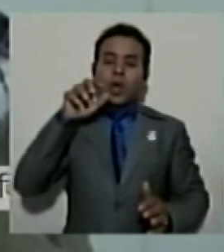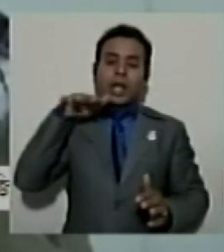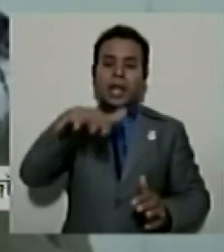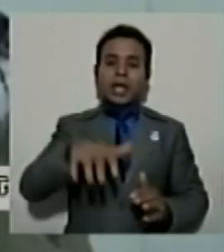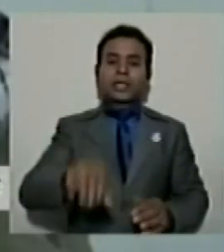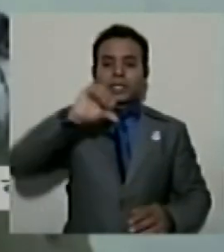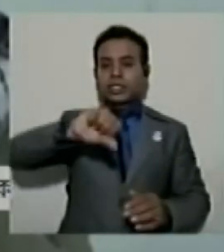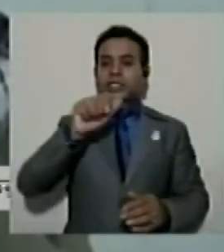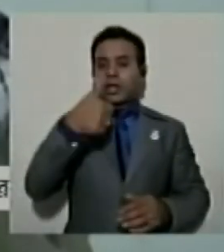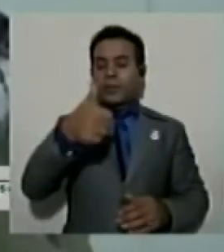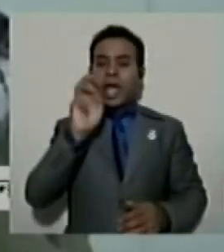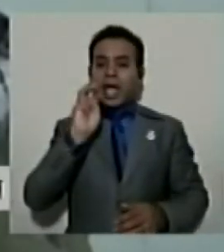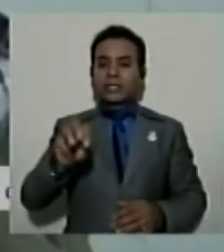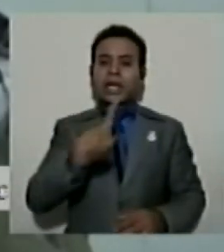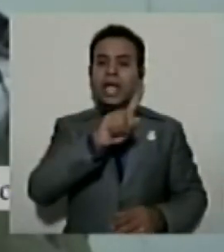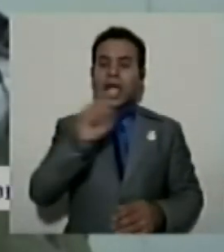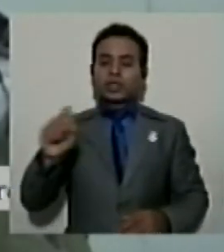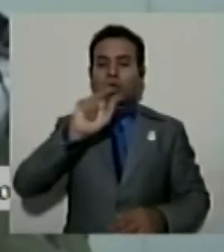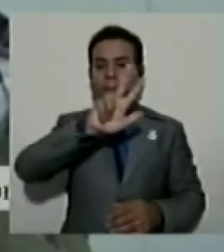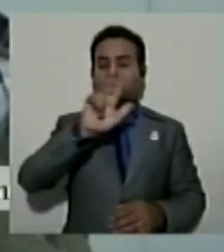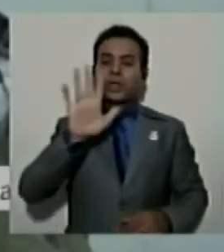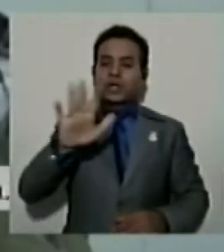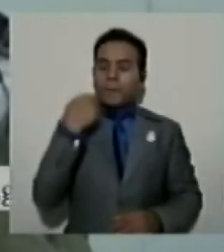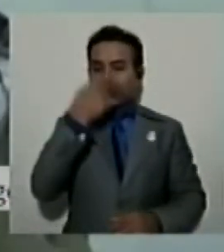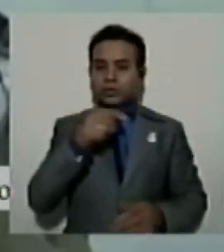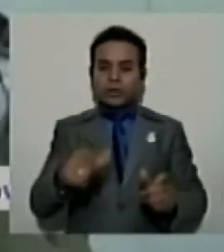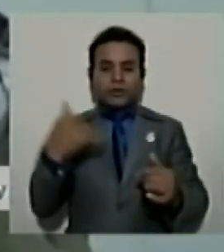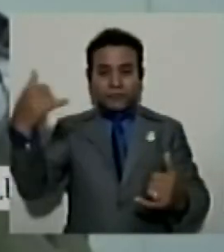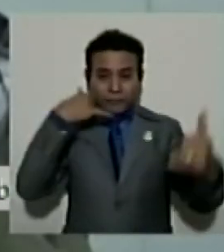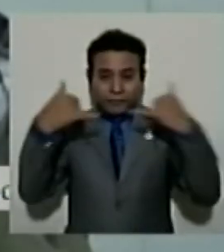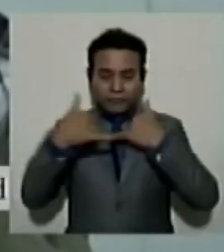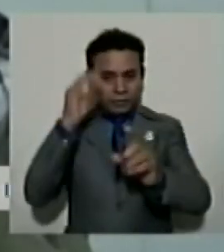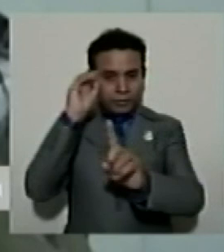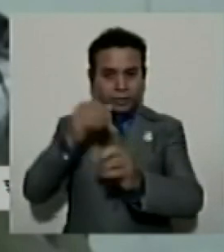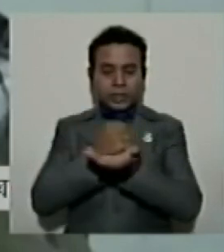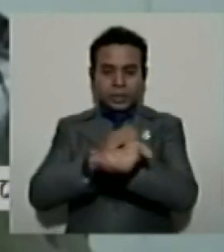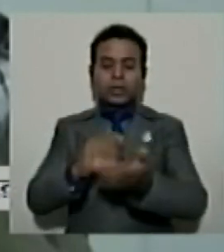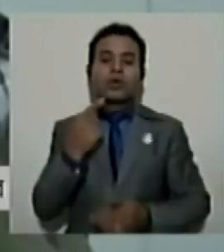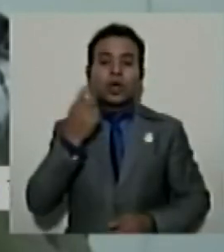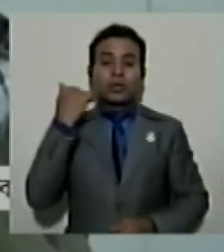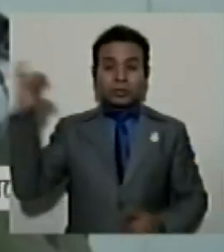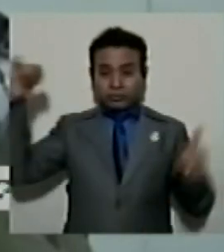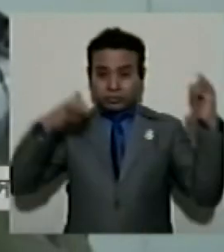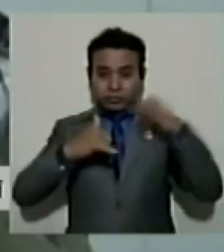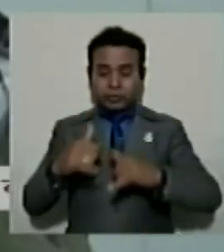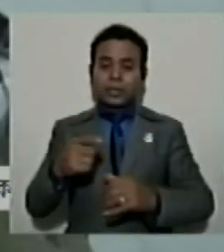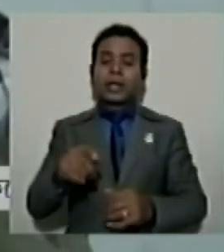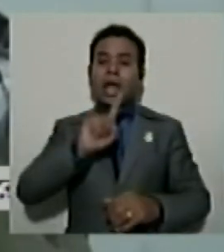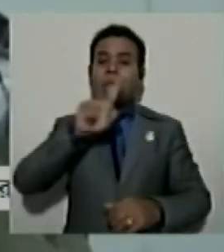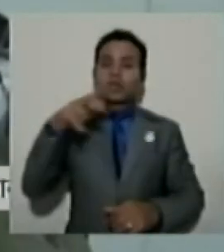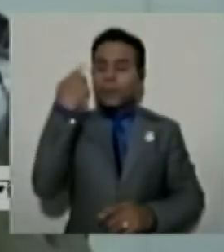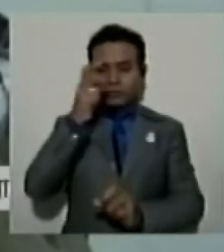গত 24 ঘন্টায় বিমানবন্দরে স্ক্রিনিং হয়েছে 18 জন, এ পর্যন্ত 3,22,990 জন।